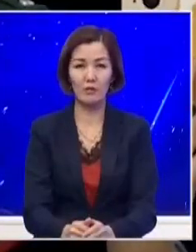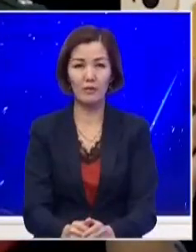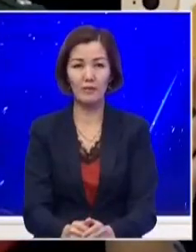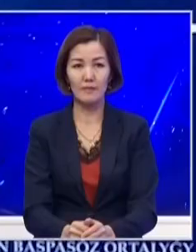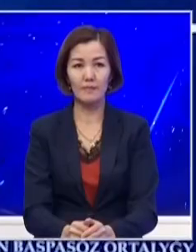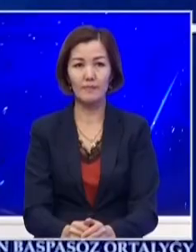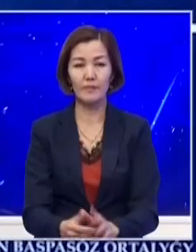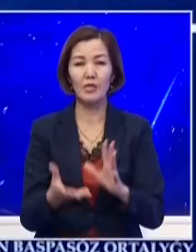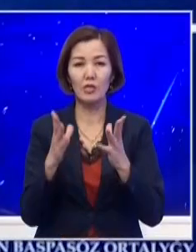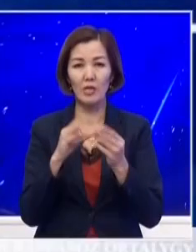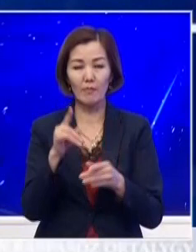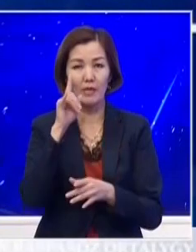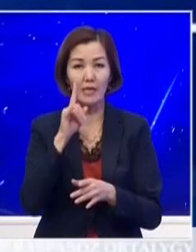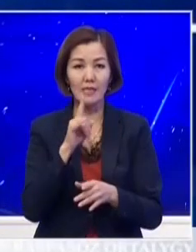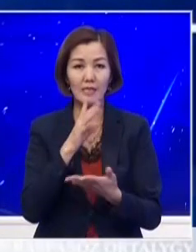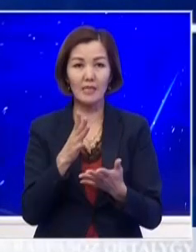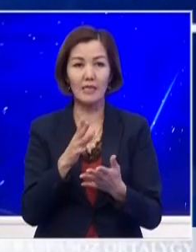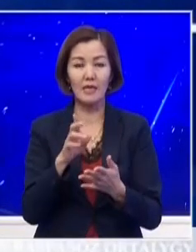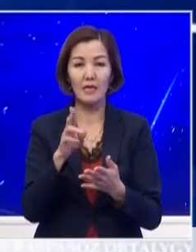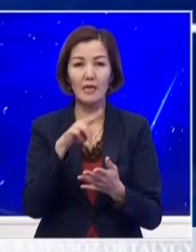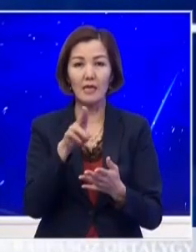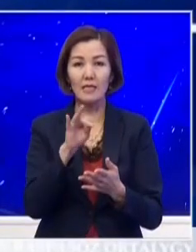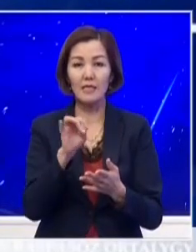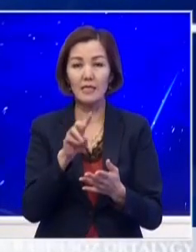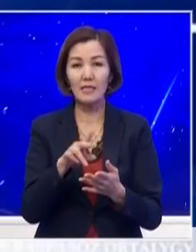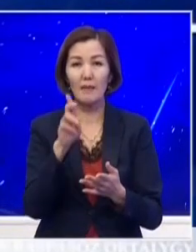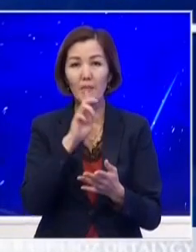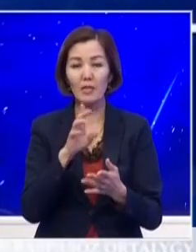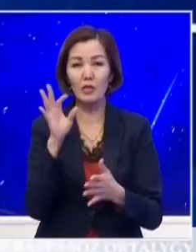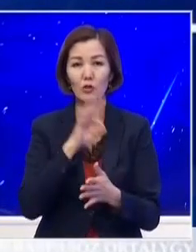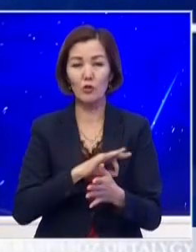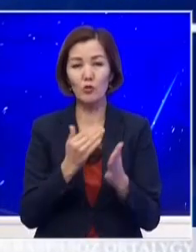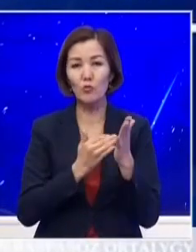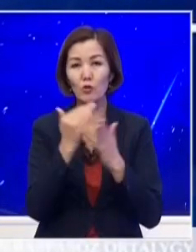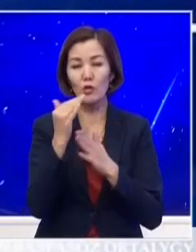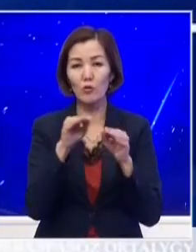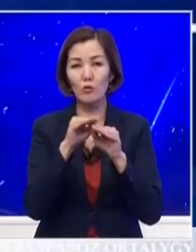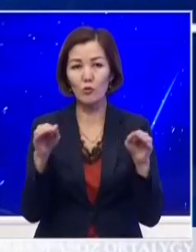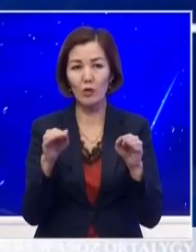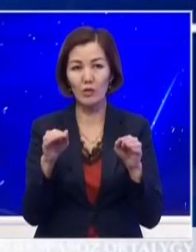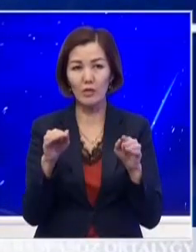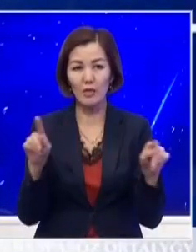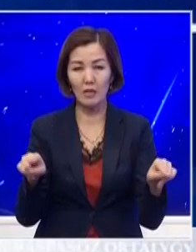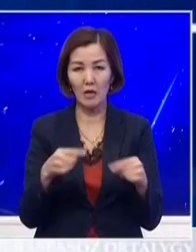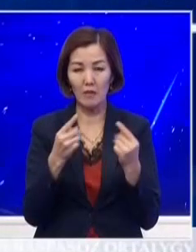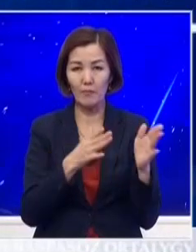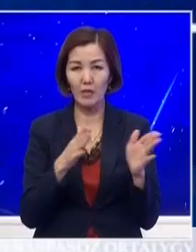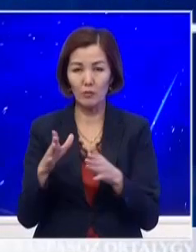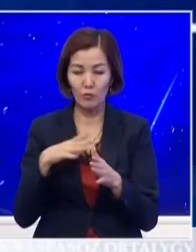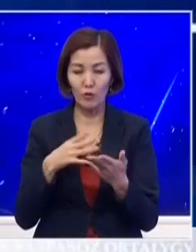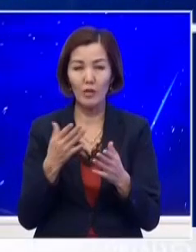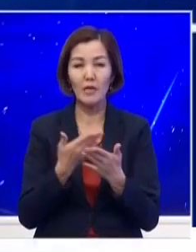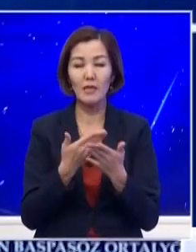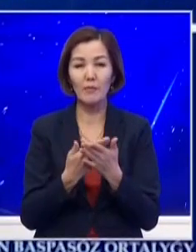боламыз. Жалпы Қазақстанда дизель мен бензиннің тұтыну деңгейі өте жоғары болып қалыптасып отыр.